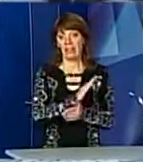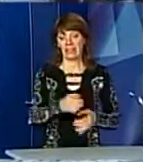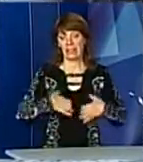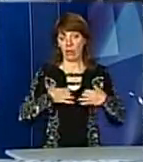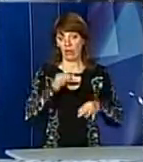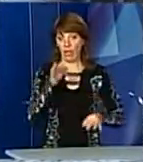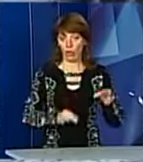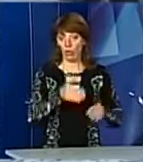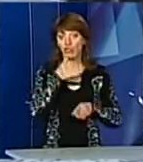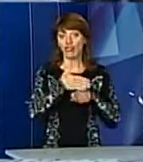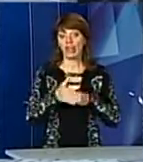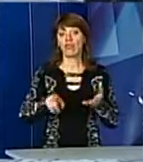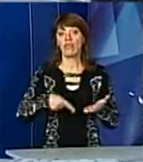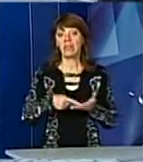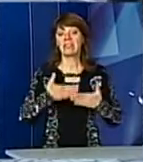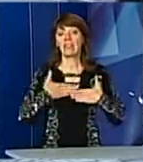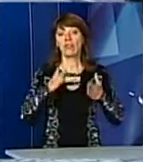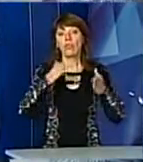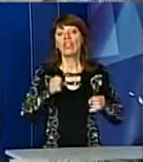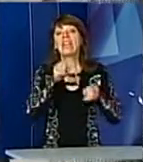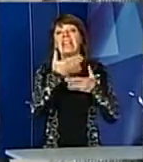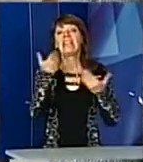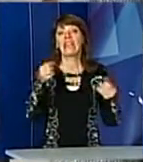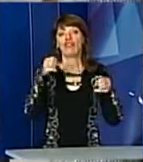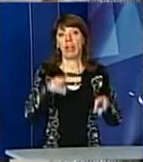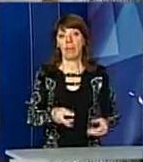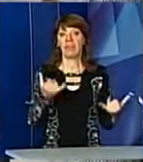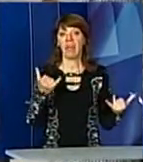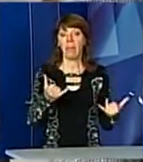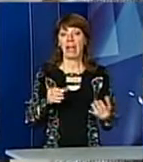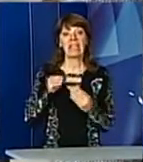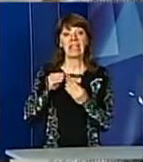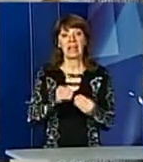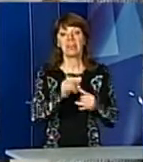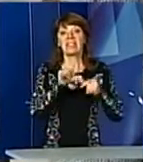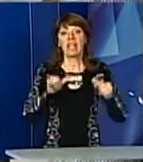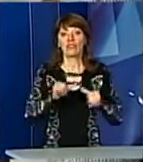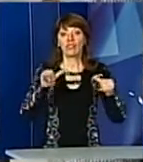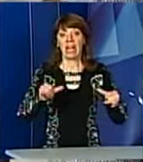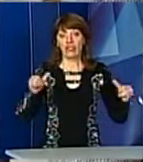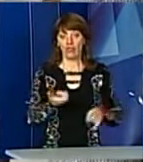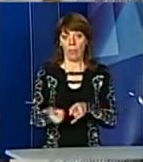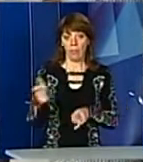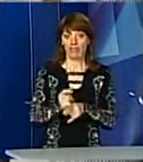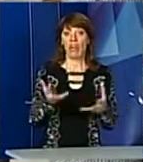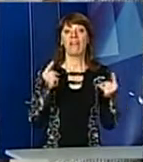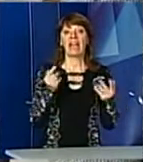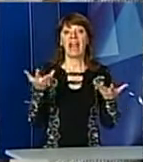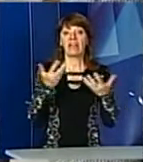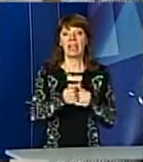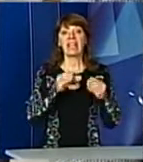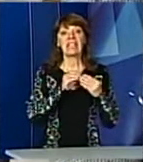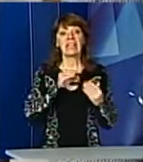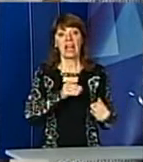екології, то з часом дихати у місті просто буде нічим. Тепер транспорту значно і значно більше. І оця велика кількість транспорту